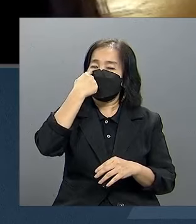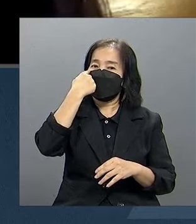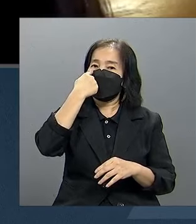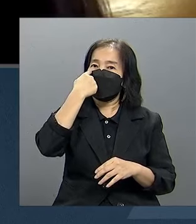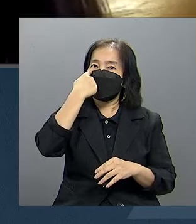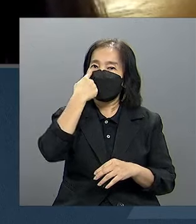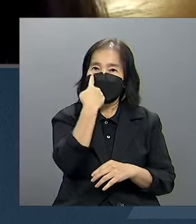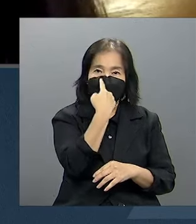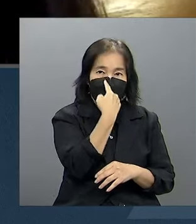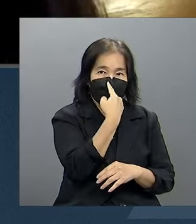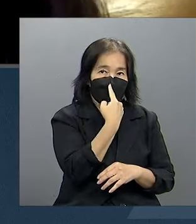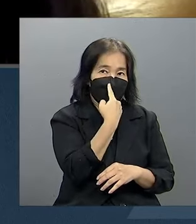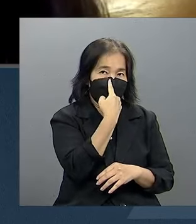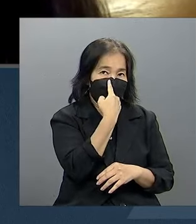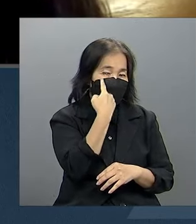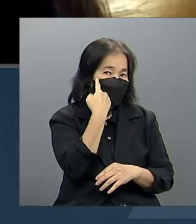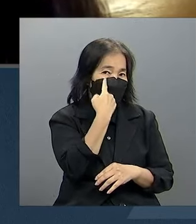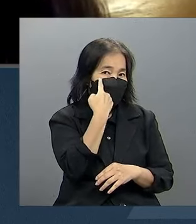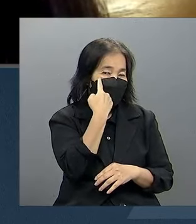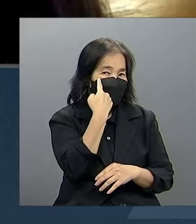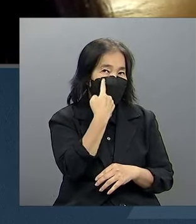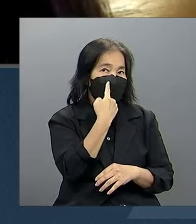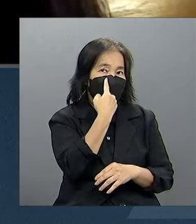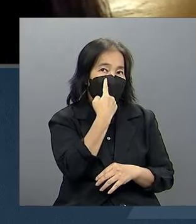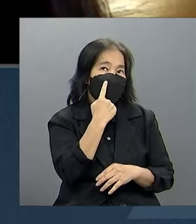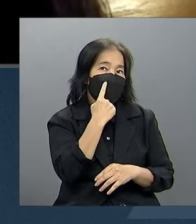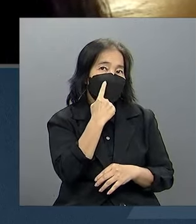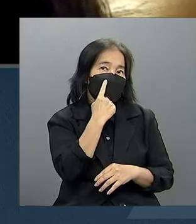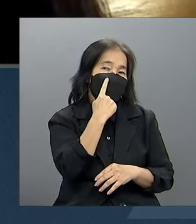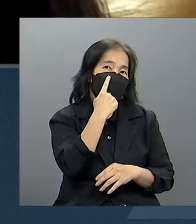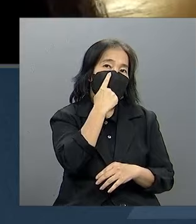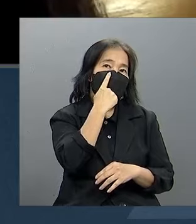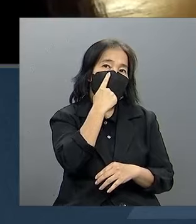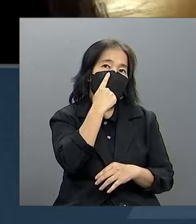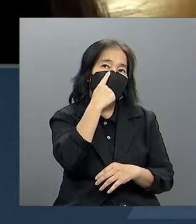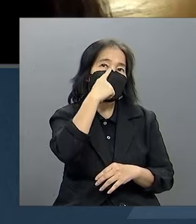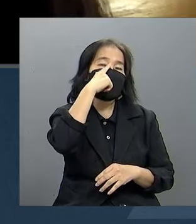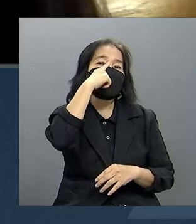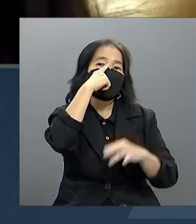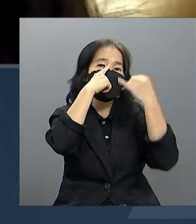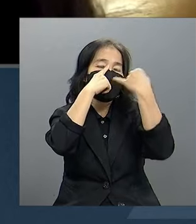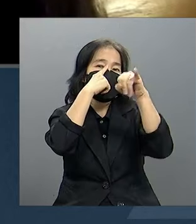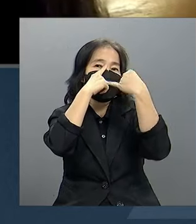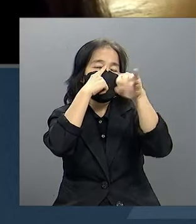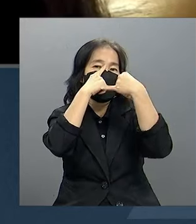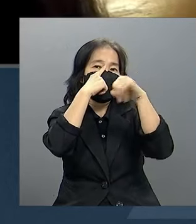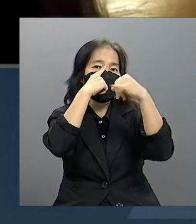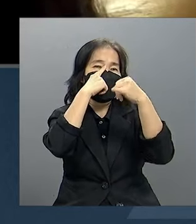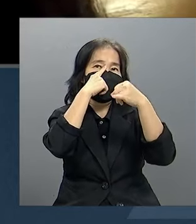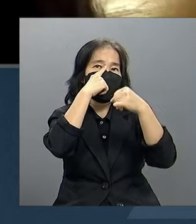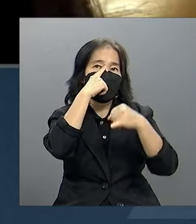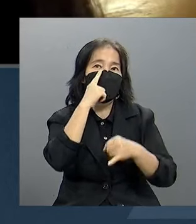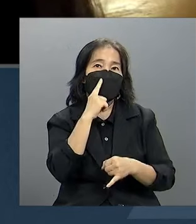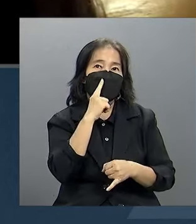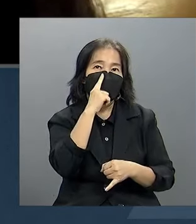าบางคนเข้าใจผิดว่าอ้าวใส่จมูกใช่ป่ะคะใส่ก็ใส่ไปตรงนี ้ เพราะฉะนั้นถ้าเกิดว่าใส่เข้าไปเ